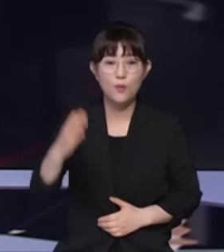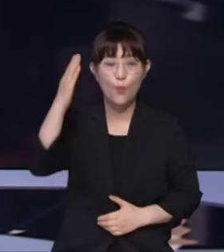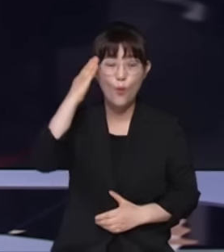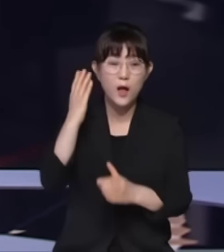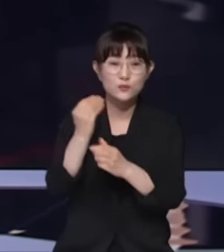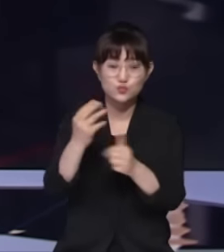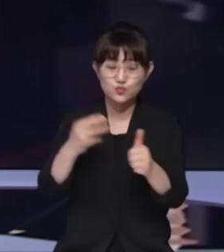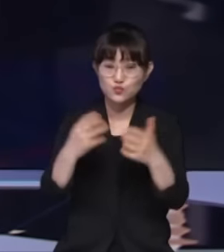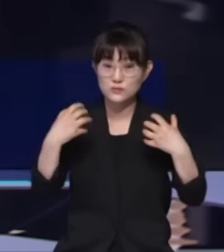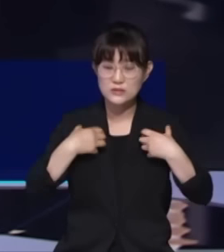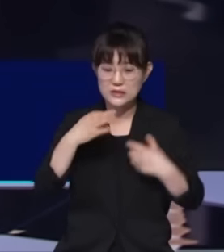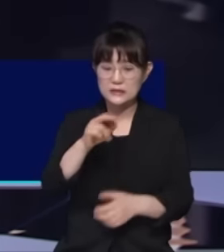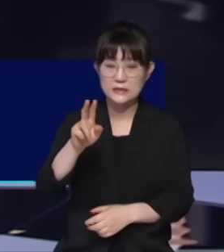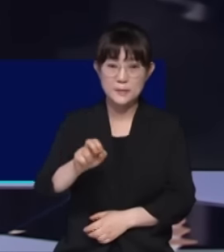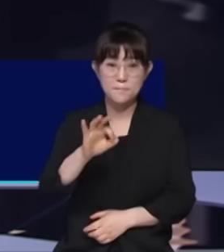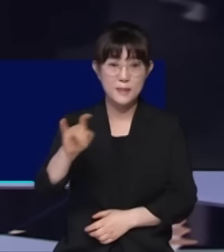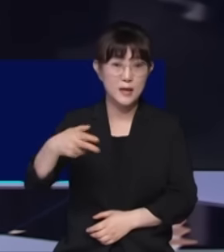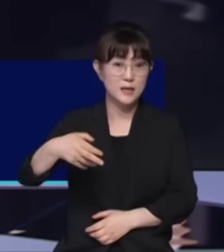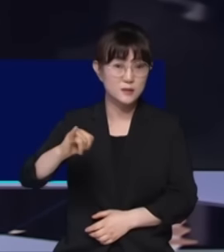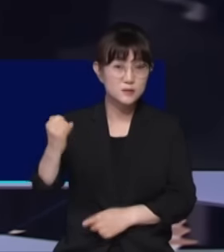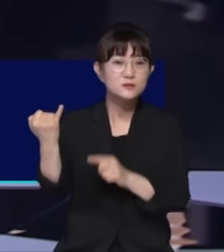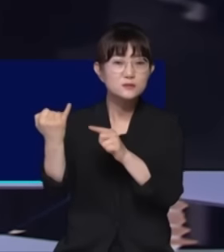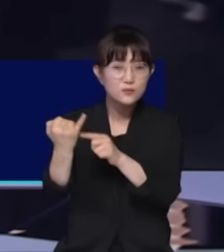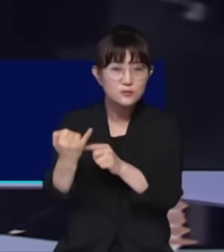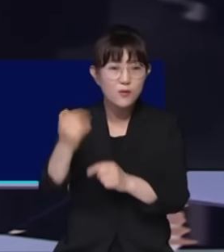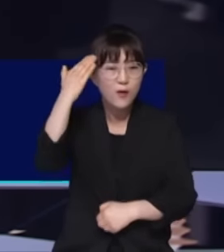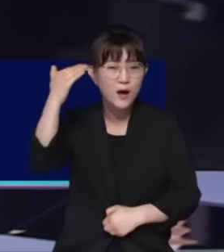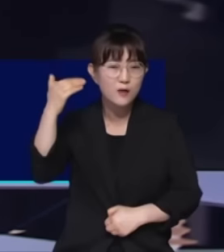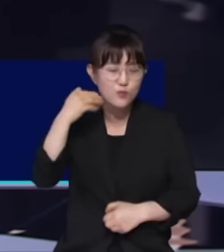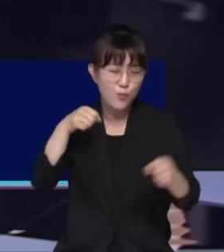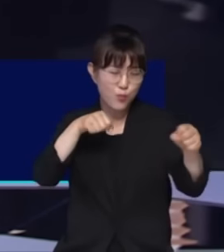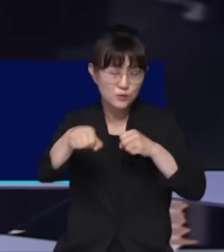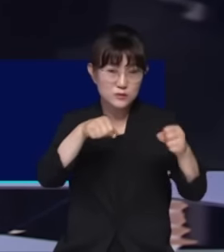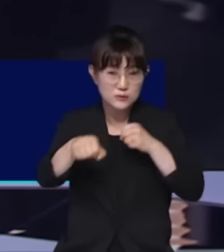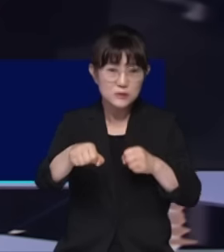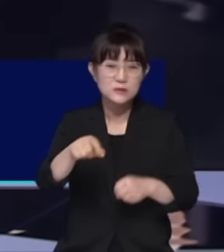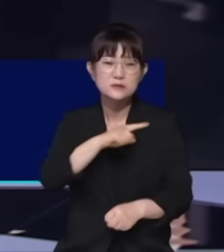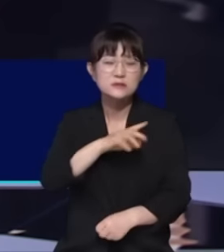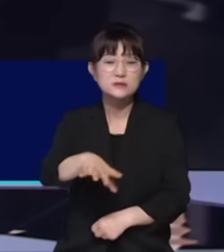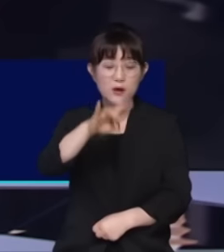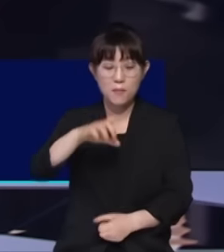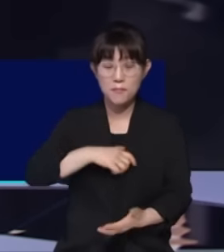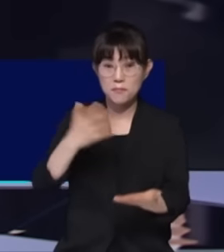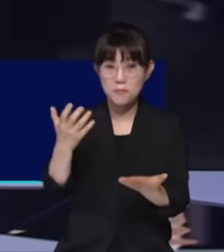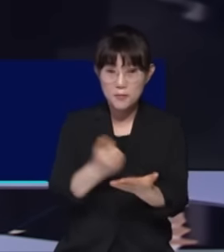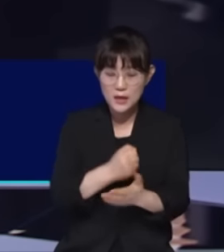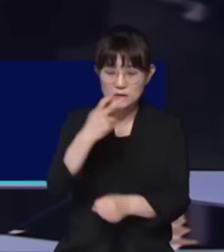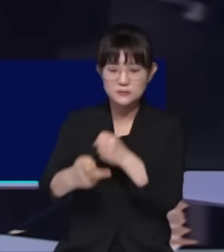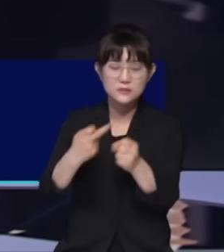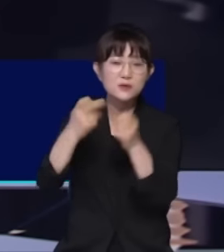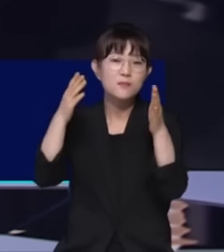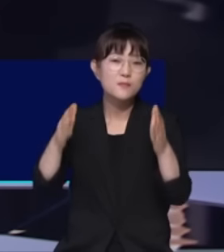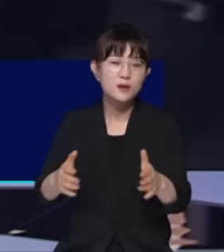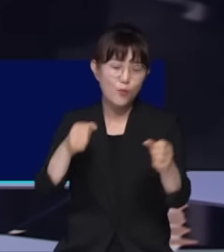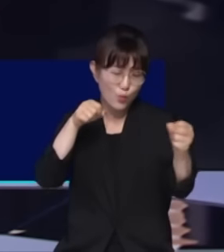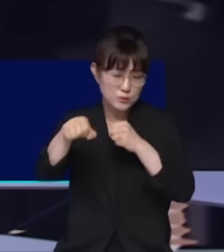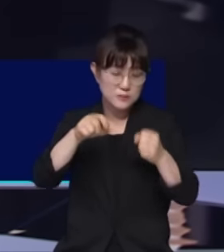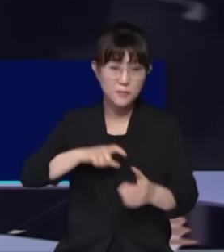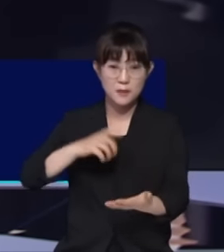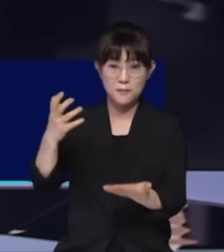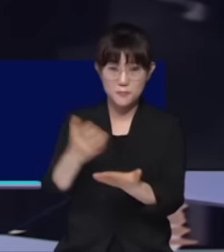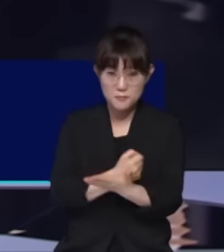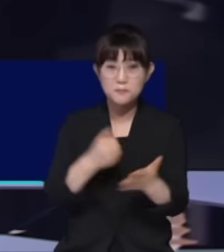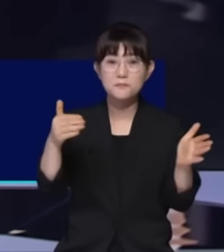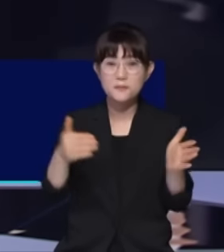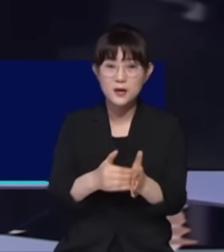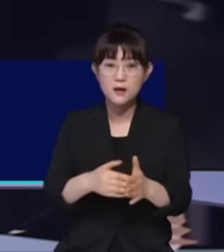화순군청 임혜지 선수가 한국 여자 복싱 최초의 올림픽 메달이자 12년 만에 복싱 메달을 확정지었습니다. 빠른